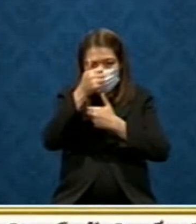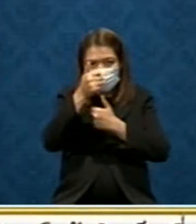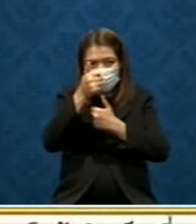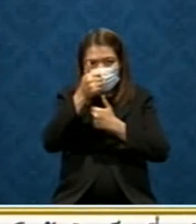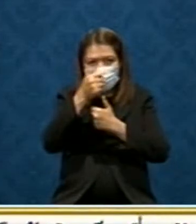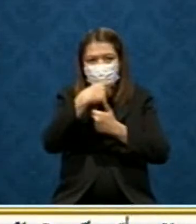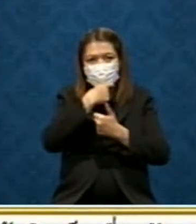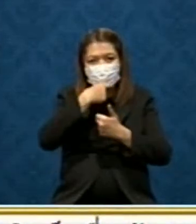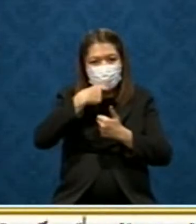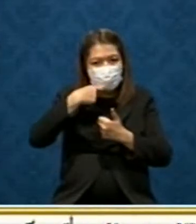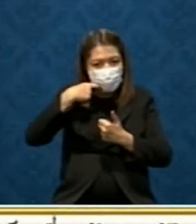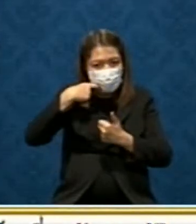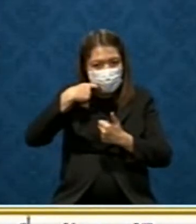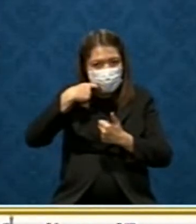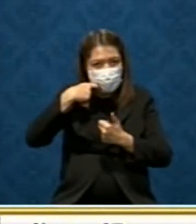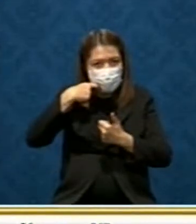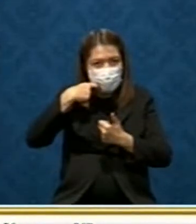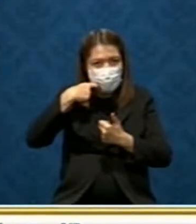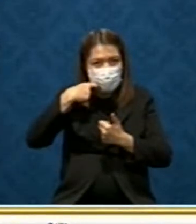แรง